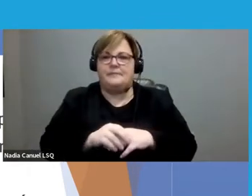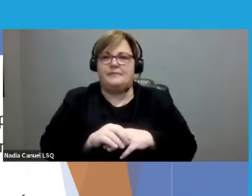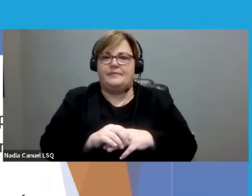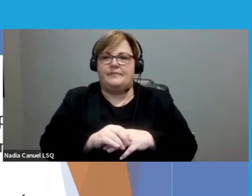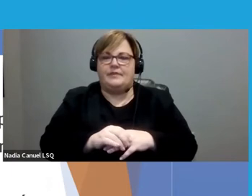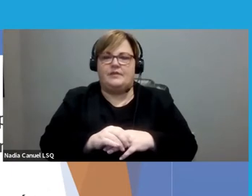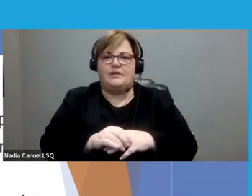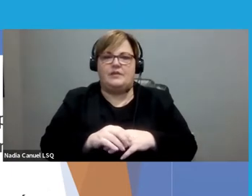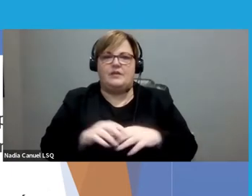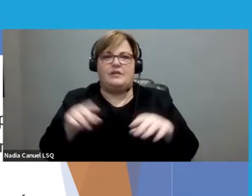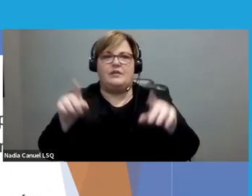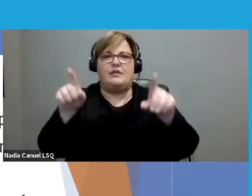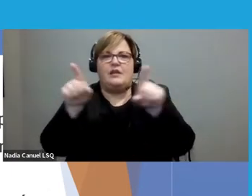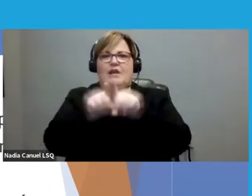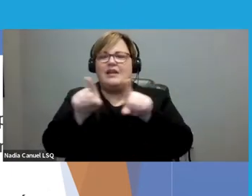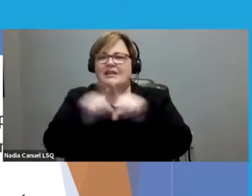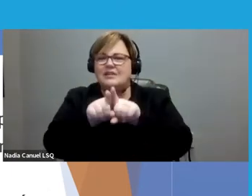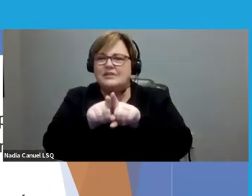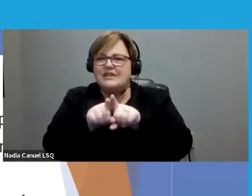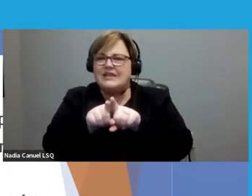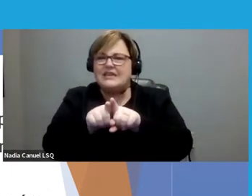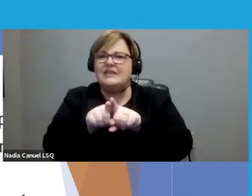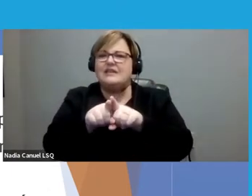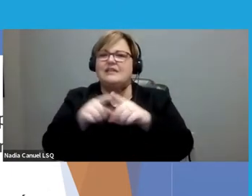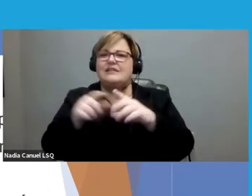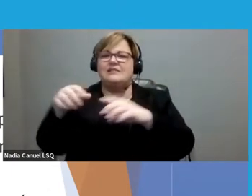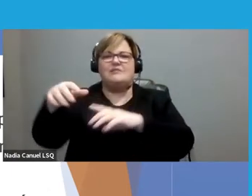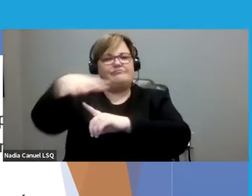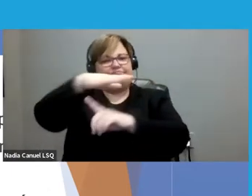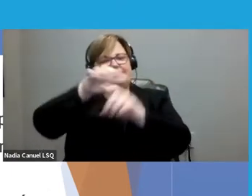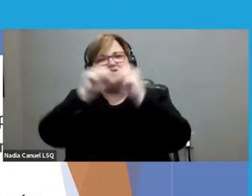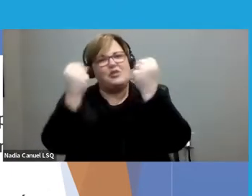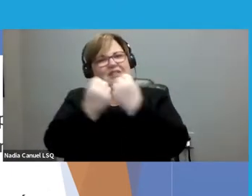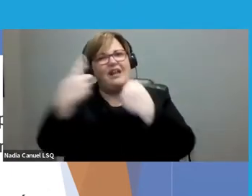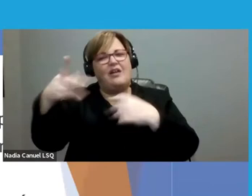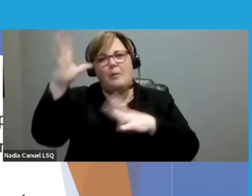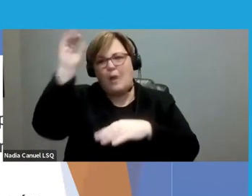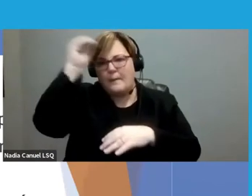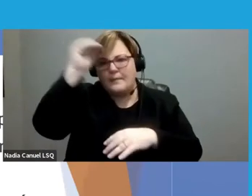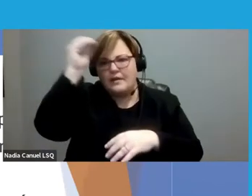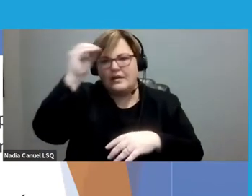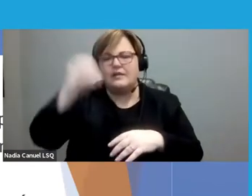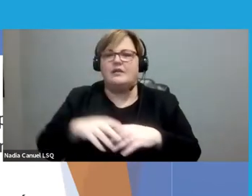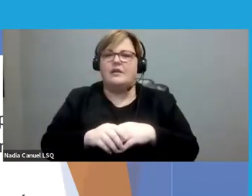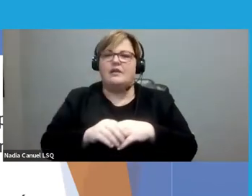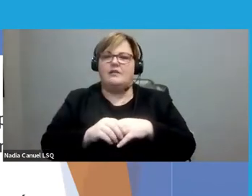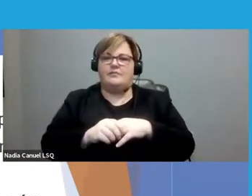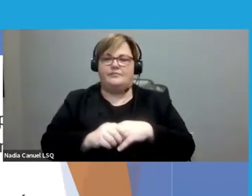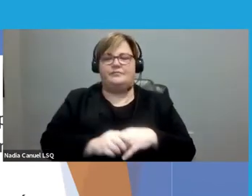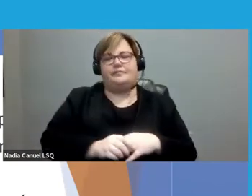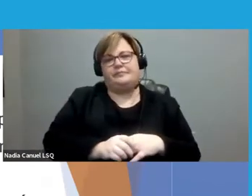C'est aussi une universalisation sociale vécue à travers le marquage des